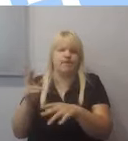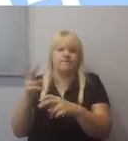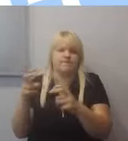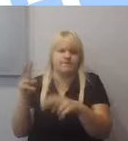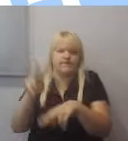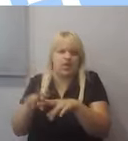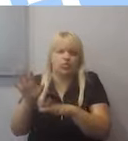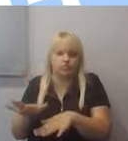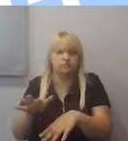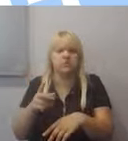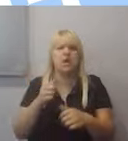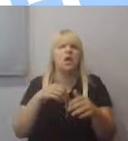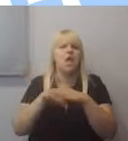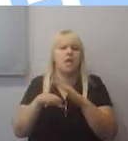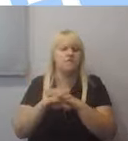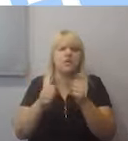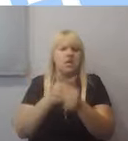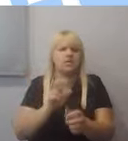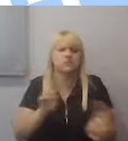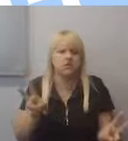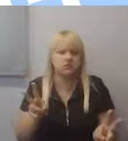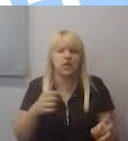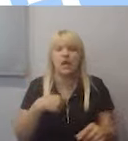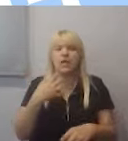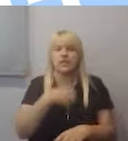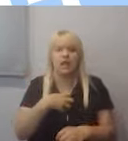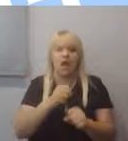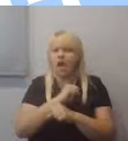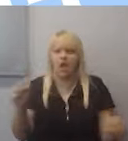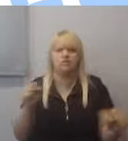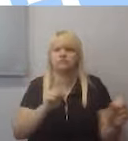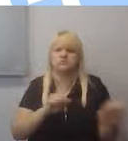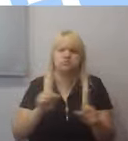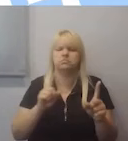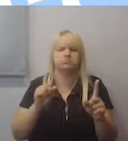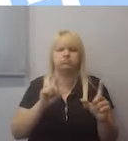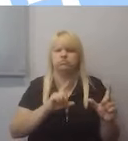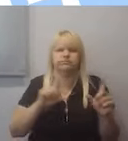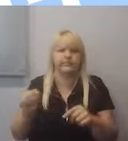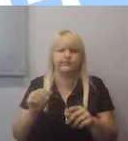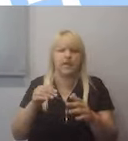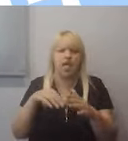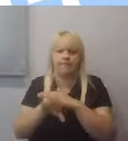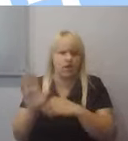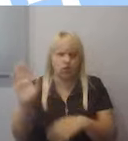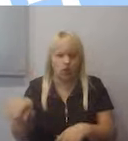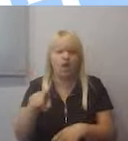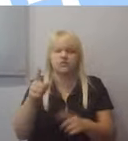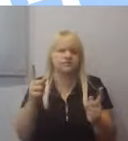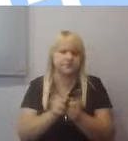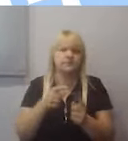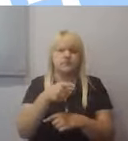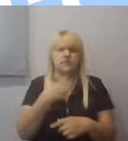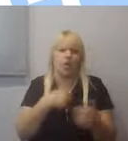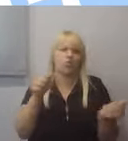evakuējoties ja nepieciešama ātra un operatīvā īslaicīga evakuācija tie noteikti būs dokumenti